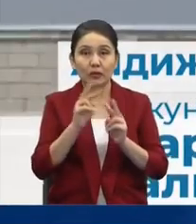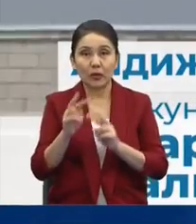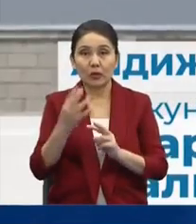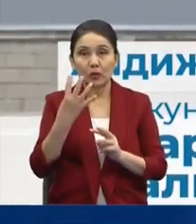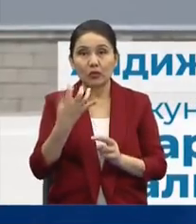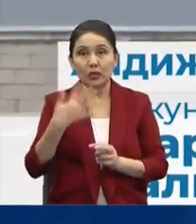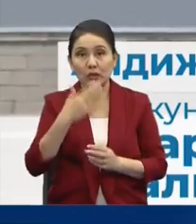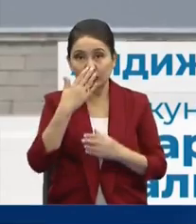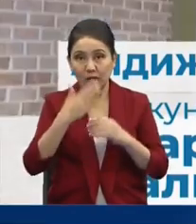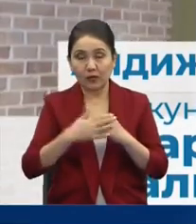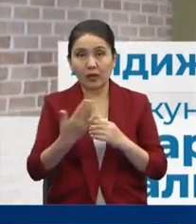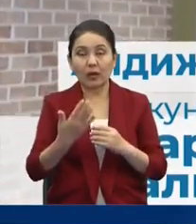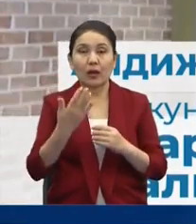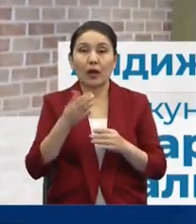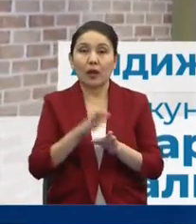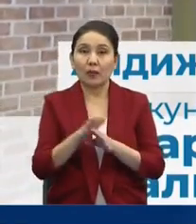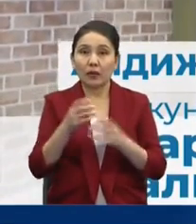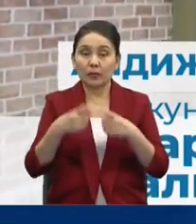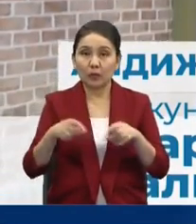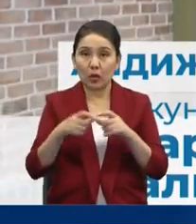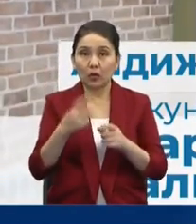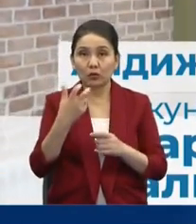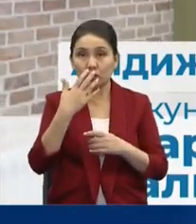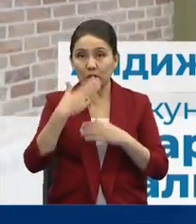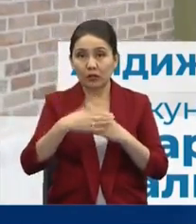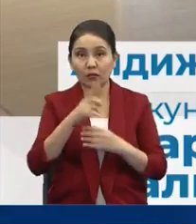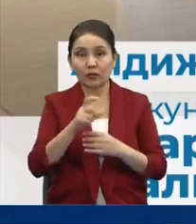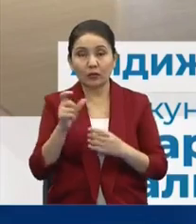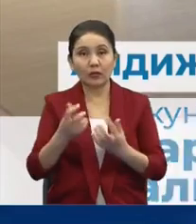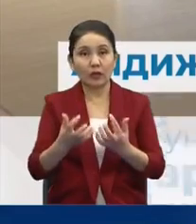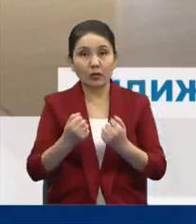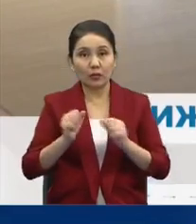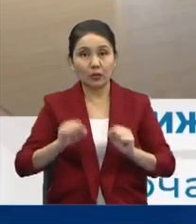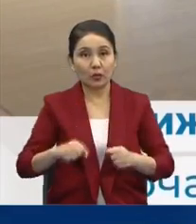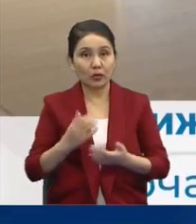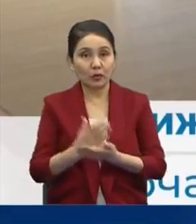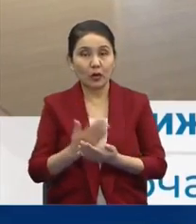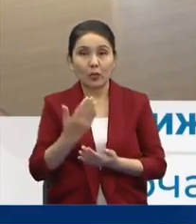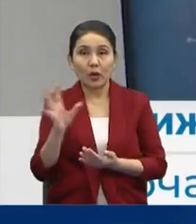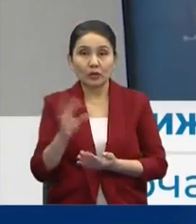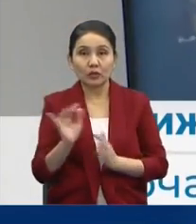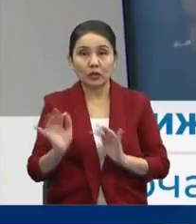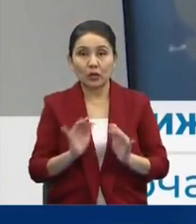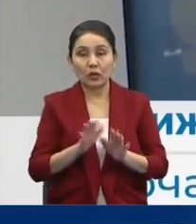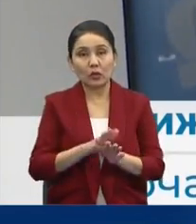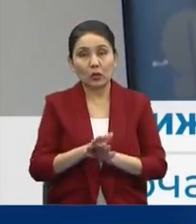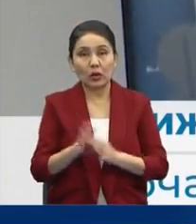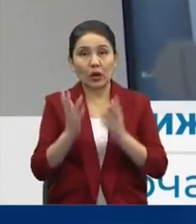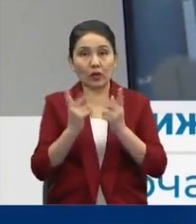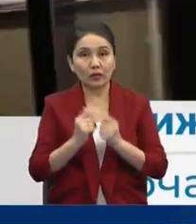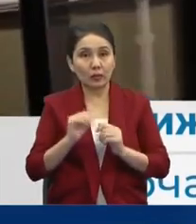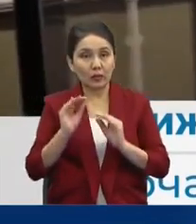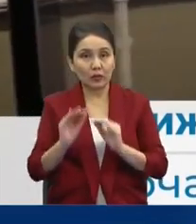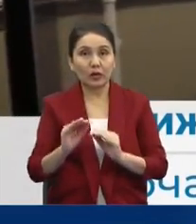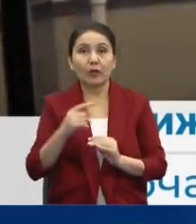450 nafar, amaliy imtihonlar bo'yicha 300 nafar nomzodlarni qabul qilish imkoniyatiga ega. Barcha jarayonlar to'liq avtomatlashtirilgan